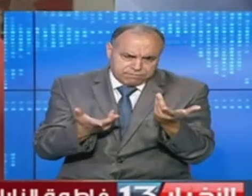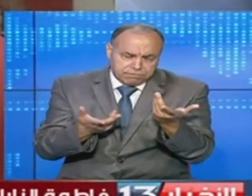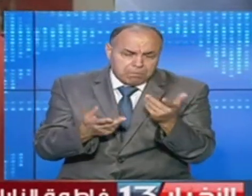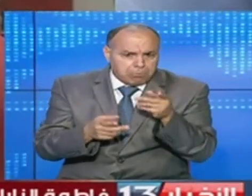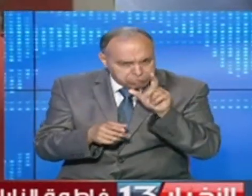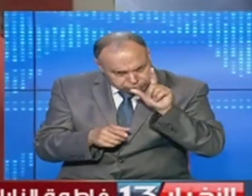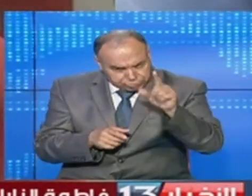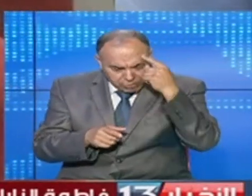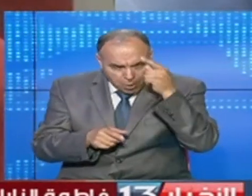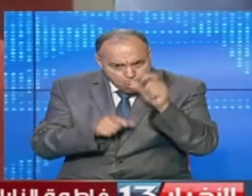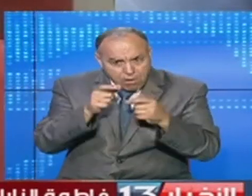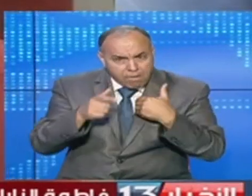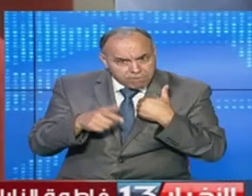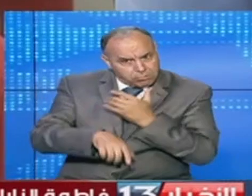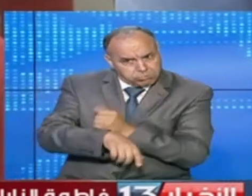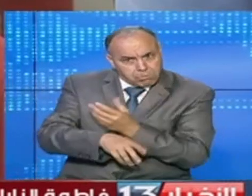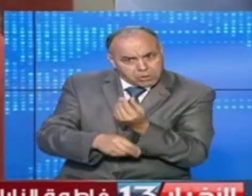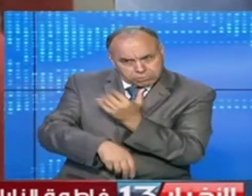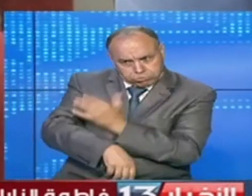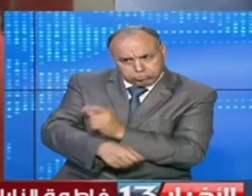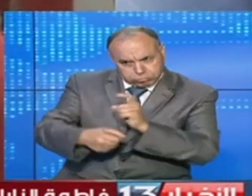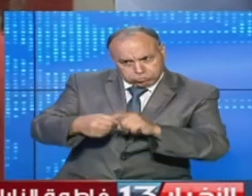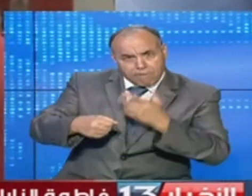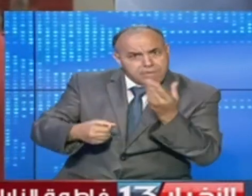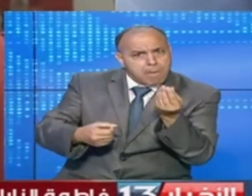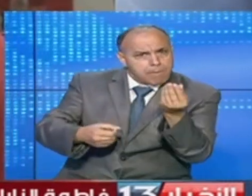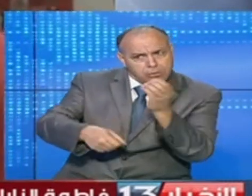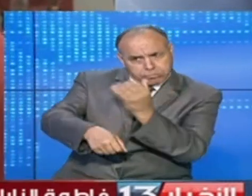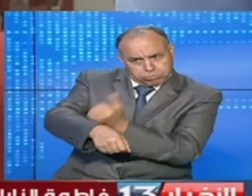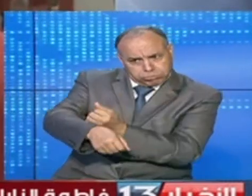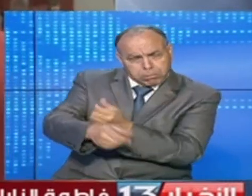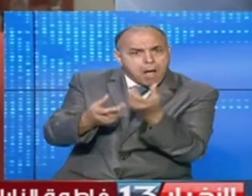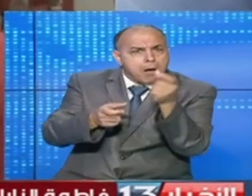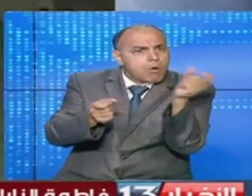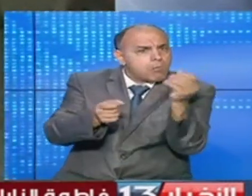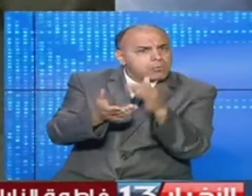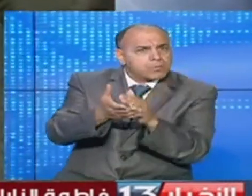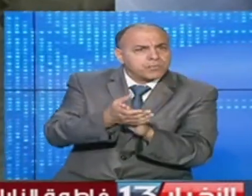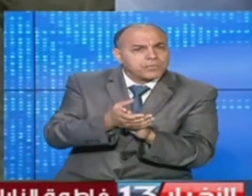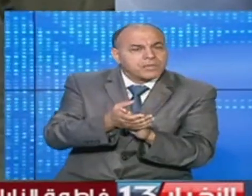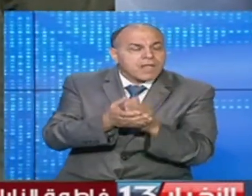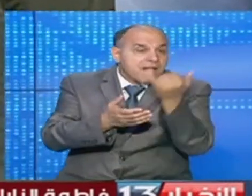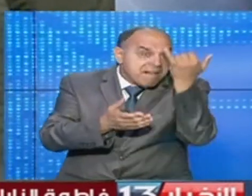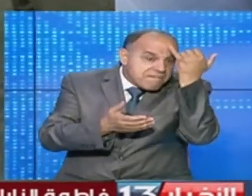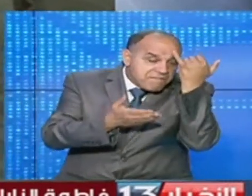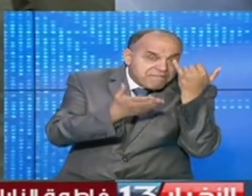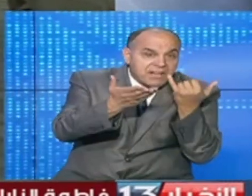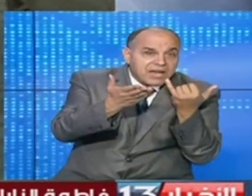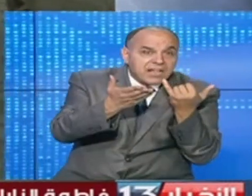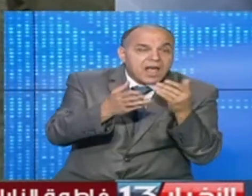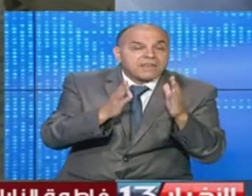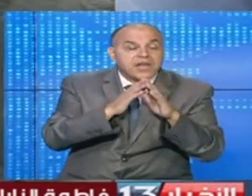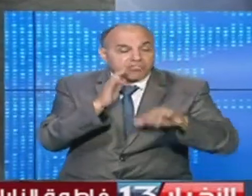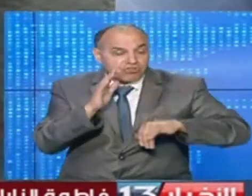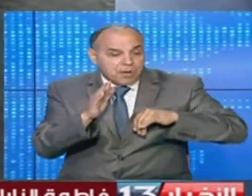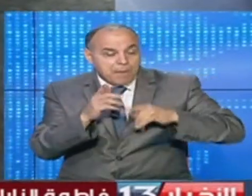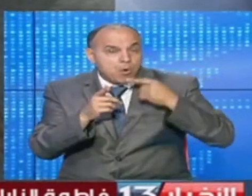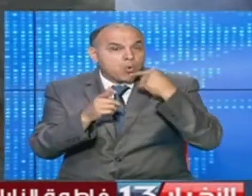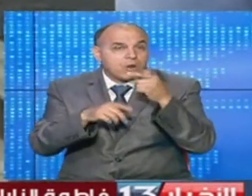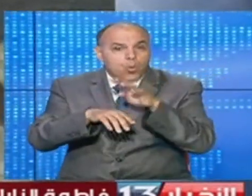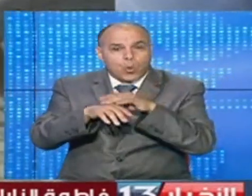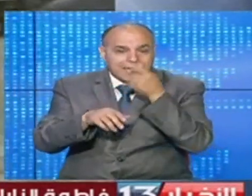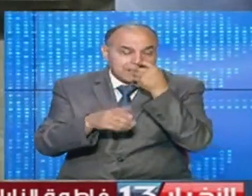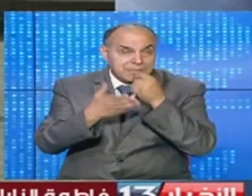بالحق المواطن يحب يحب يفجروا بالحق كميه نسبه كبيره المبادره لدى الشباب بشرا حين من